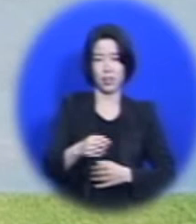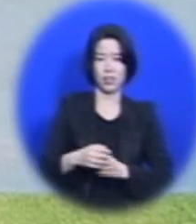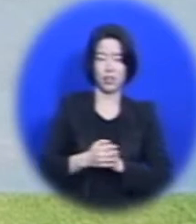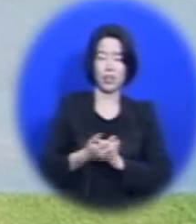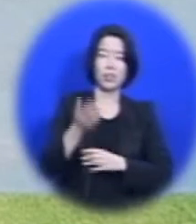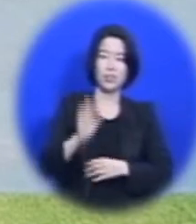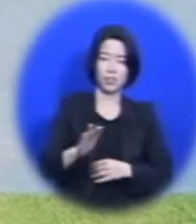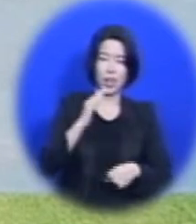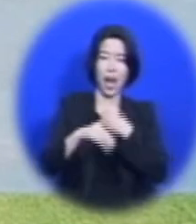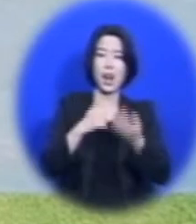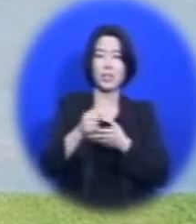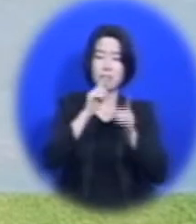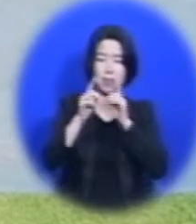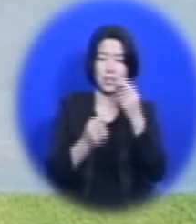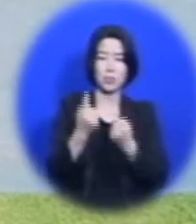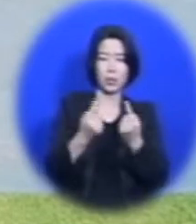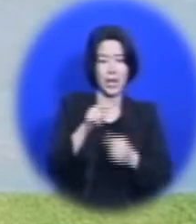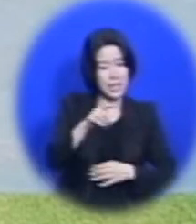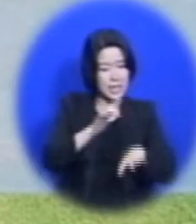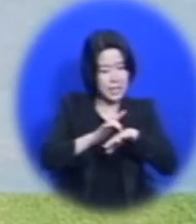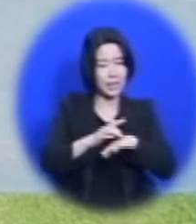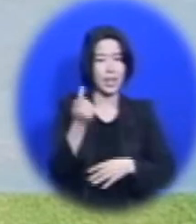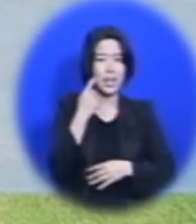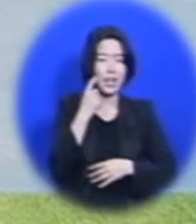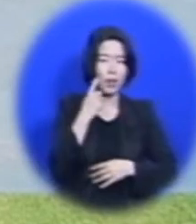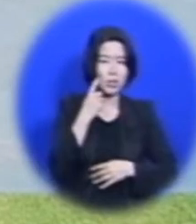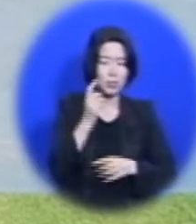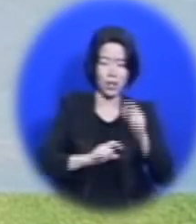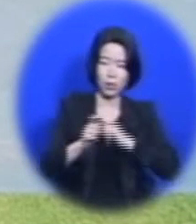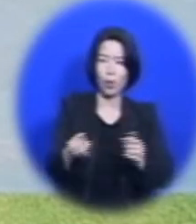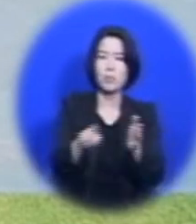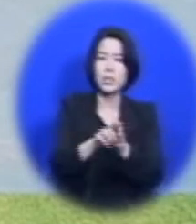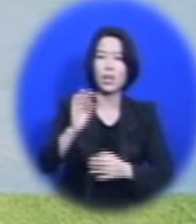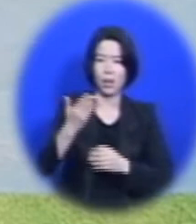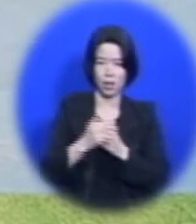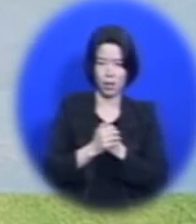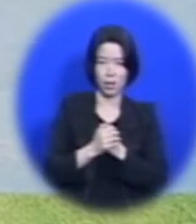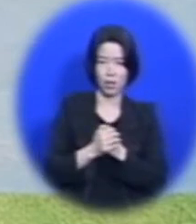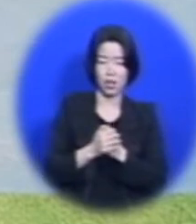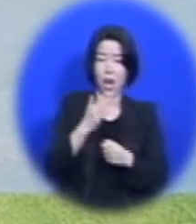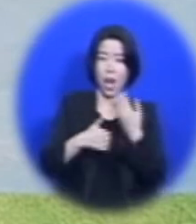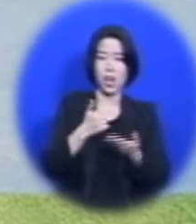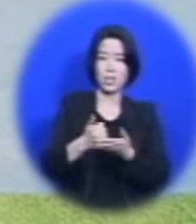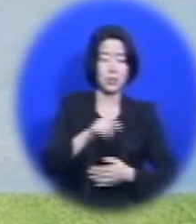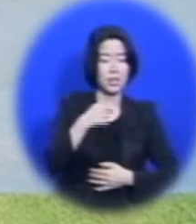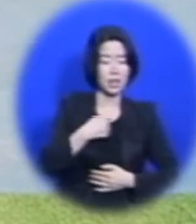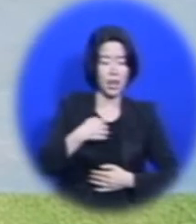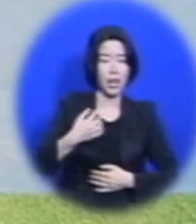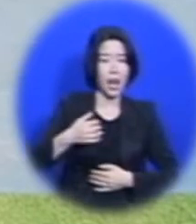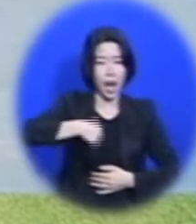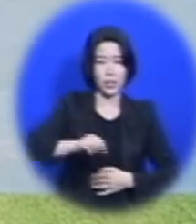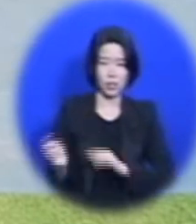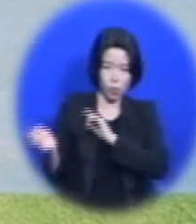그런데 하나님의 말씀보다 이 사탄의 거짓말이 더 믿어지는 거 있죠. 하나님은 내 아들을 회복시켜